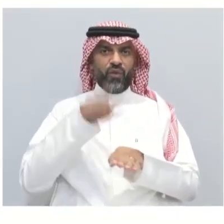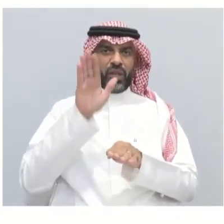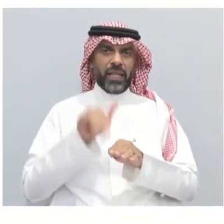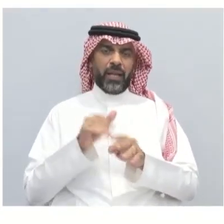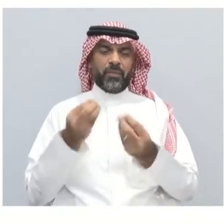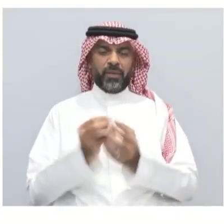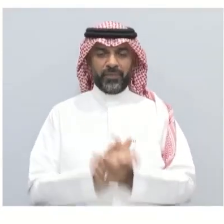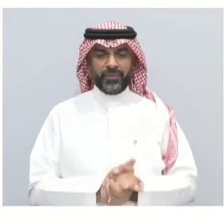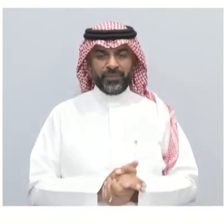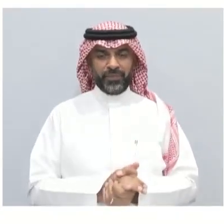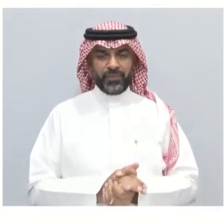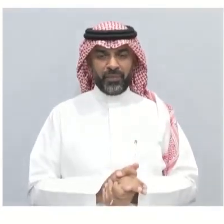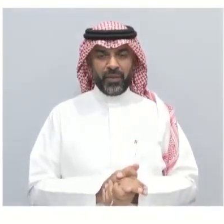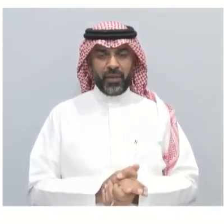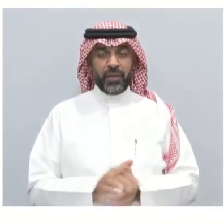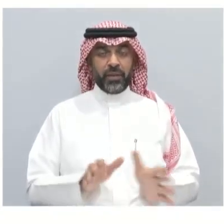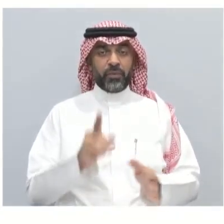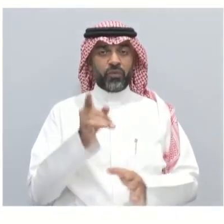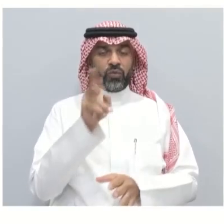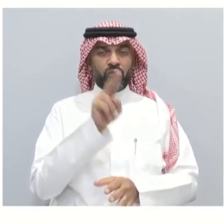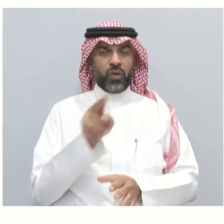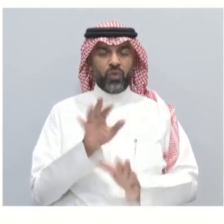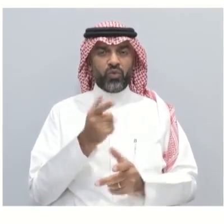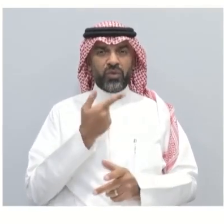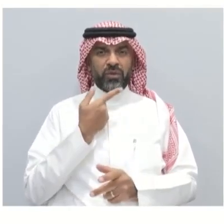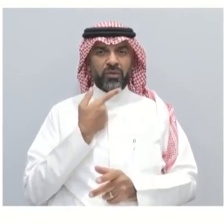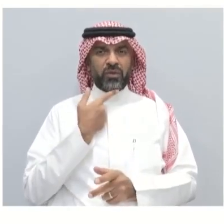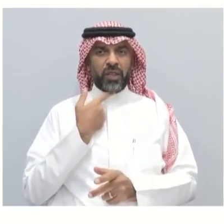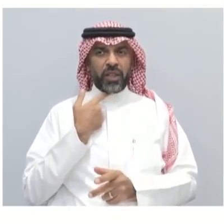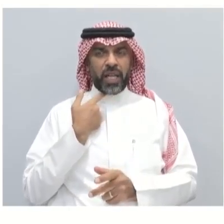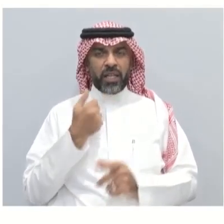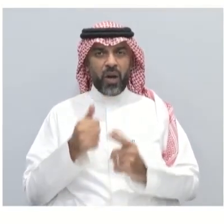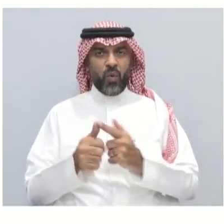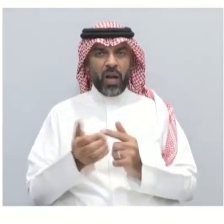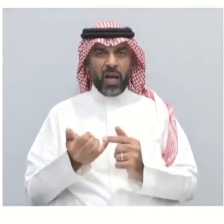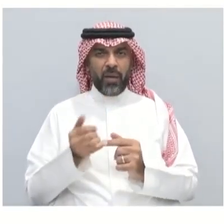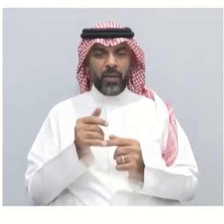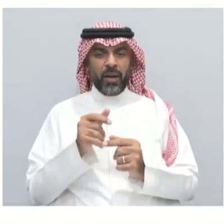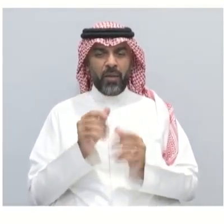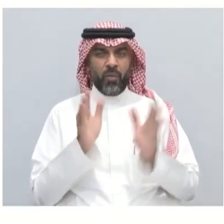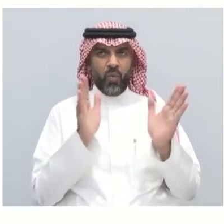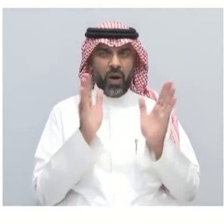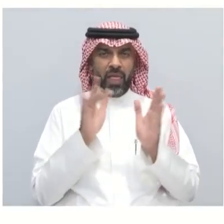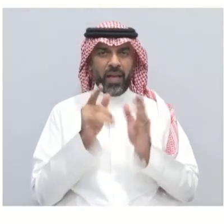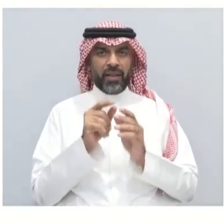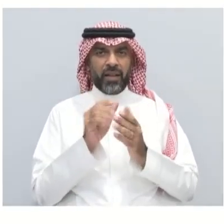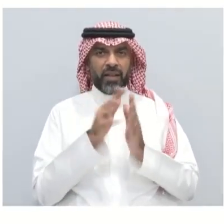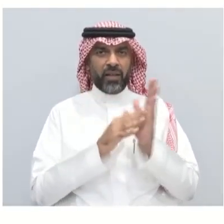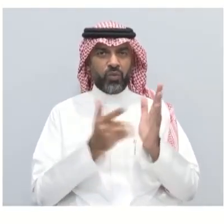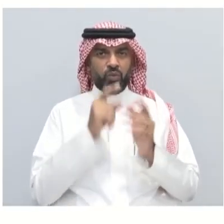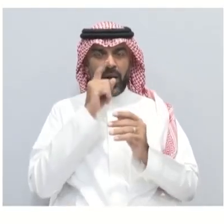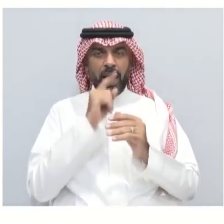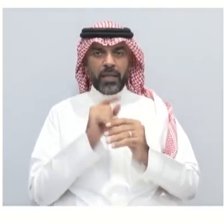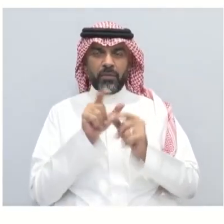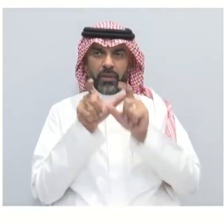هو او ماذا نحتاج اولا قبل محاذاه النص راينا نحتاج الى تحديد النص حتى نقوم بتطبيق اي